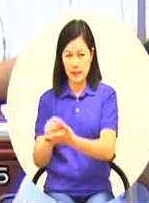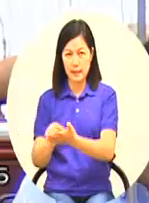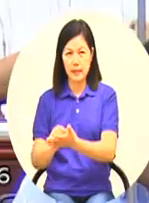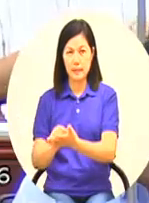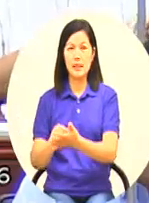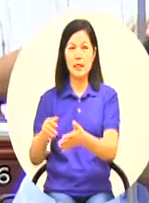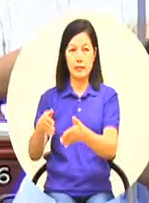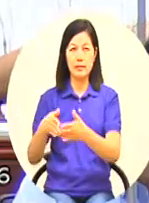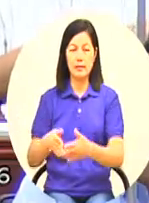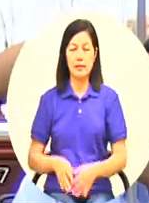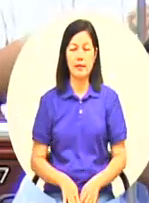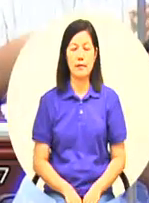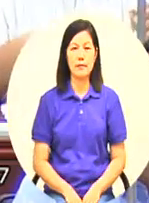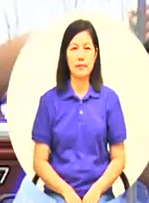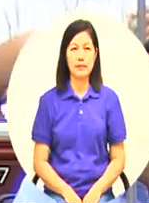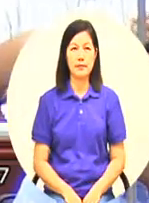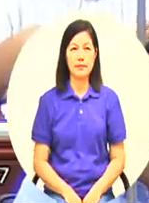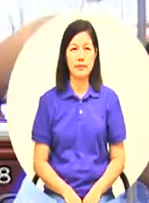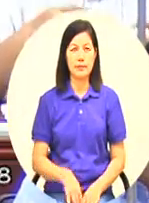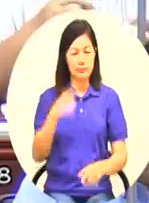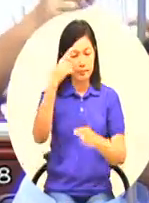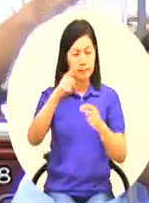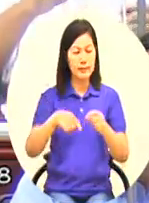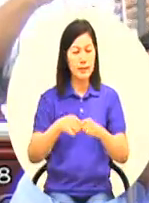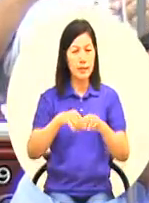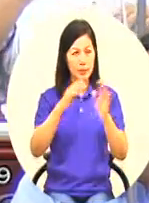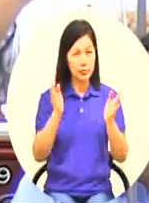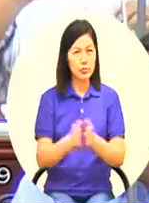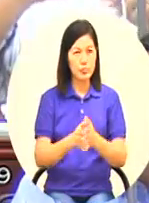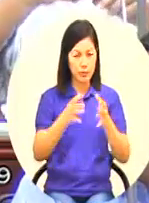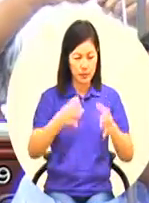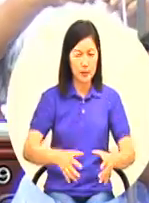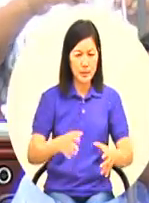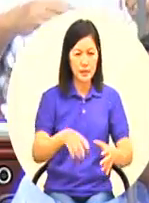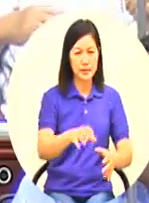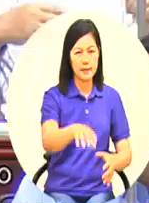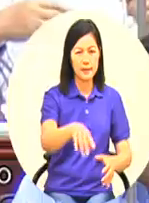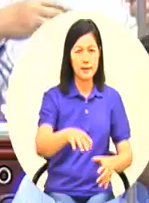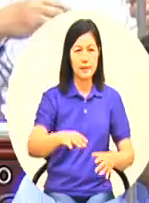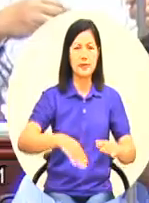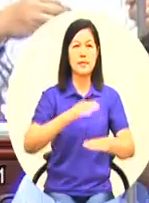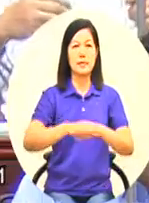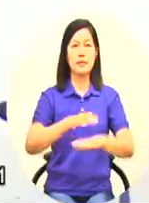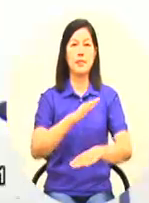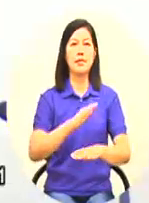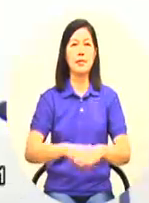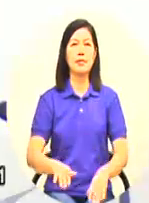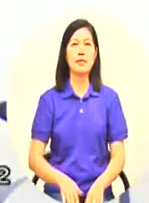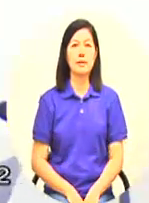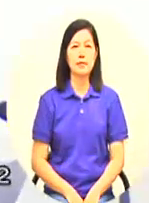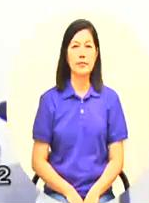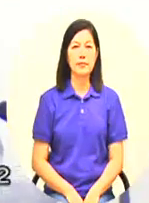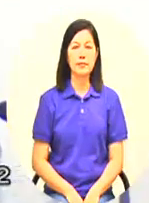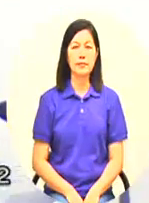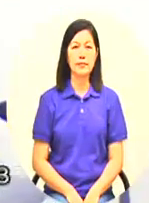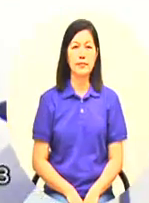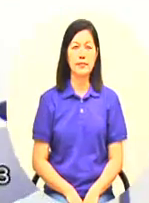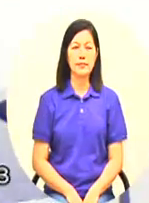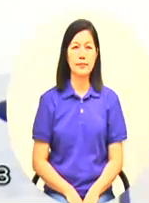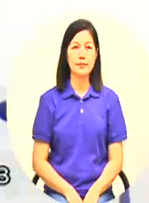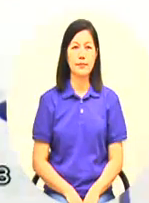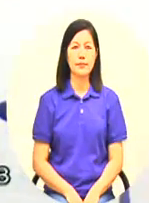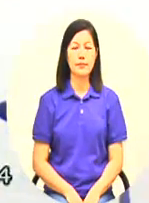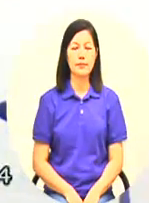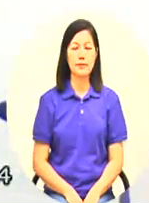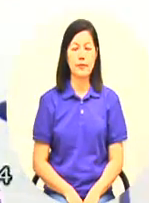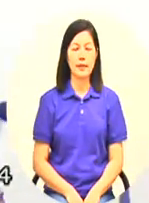有， 哎， 啊，都在明年会整个会把它设置完毕。 好，谢谢局长，请坐哈。那再来要请教我们卫生